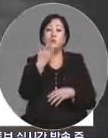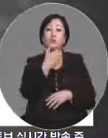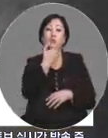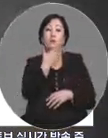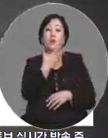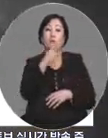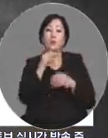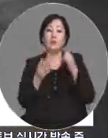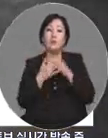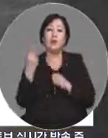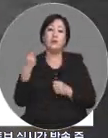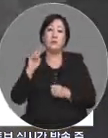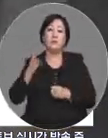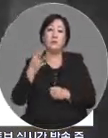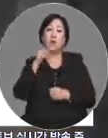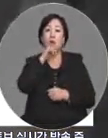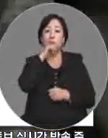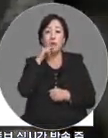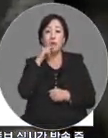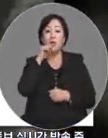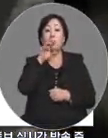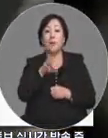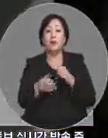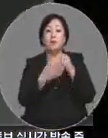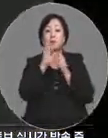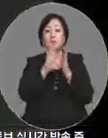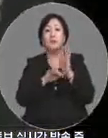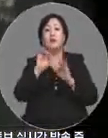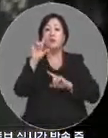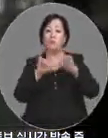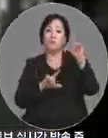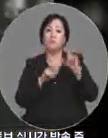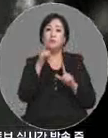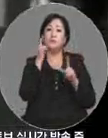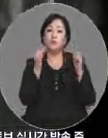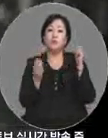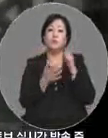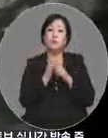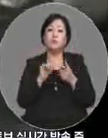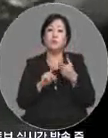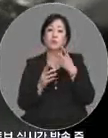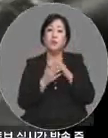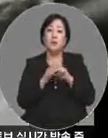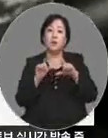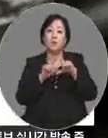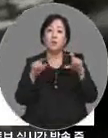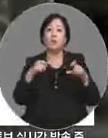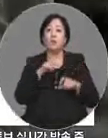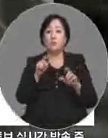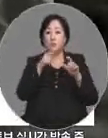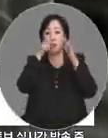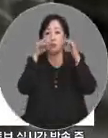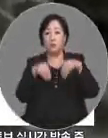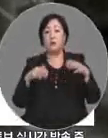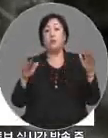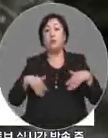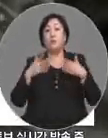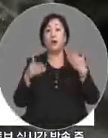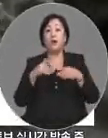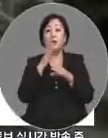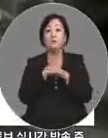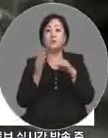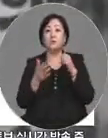2400억 원의 재산피해가 났던 당시 를 실감케 합니다 무엇보다도 p 바람으로 해당